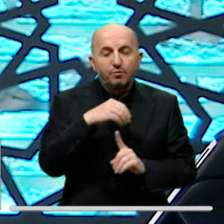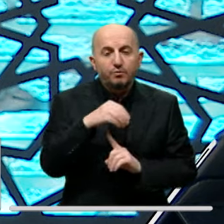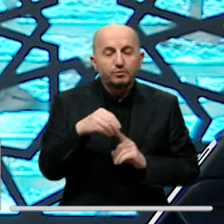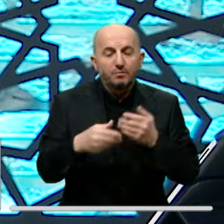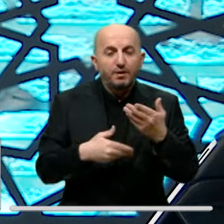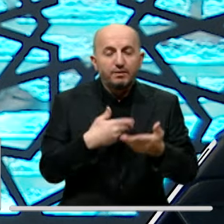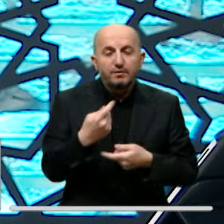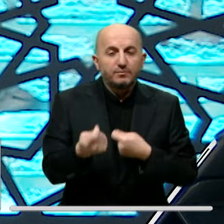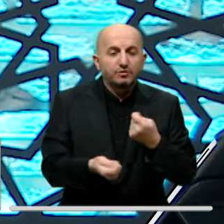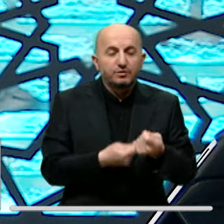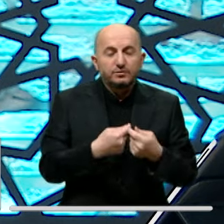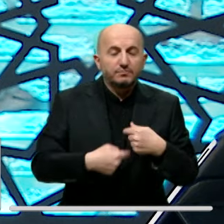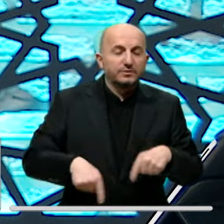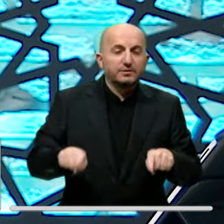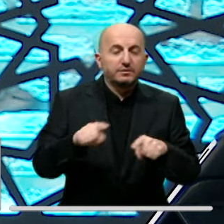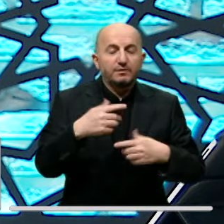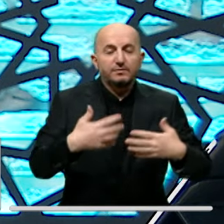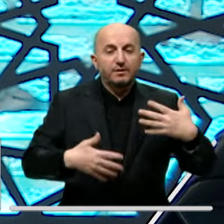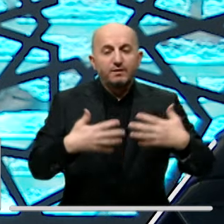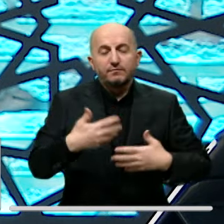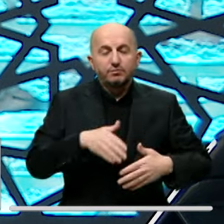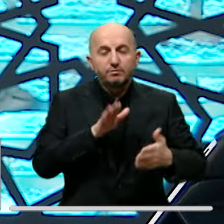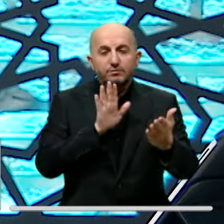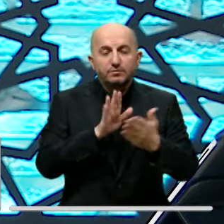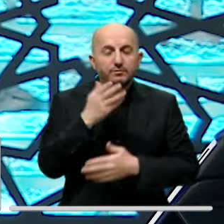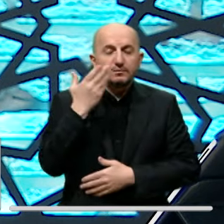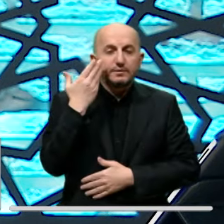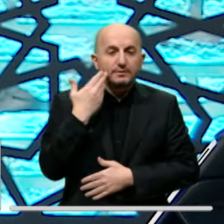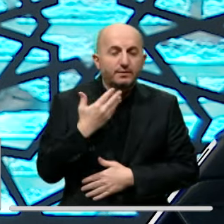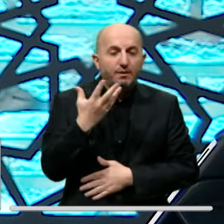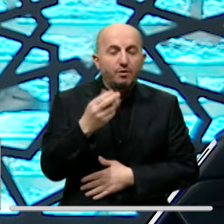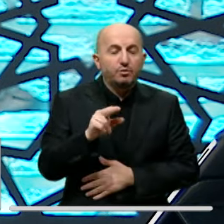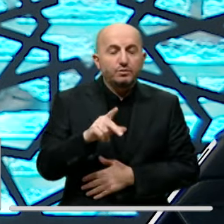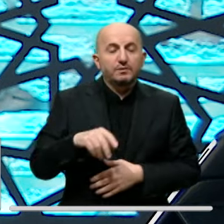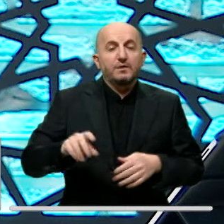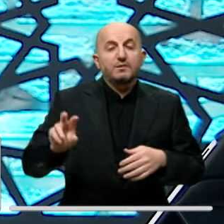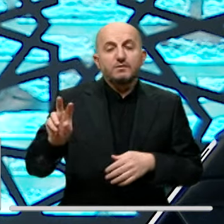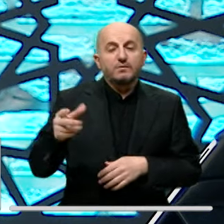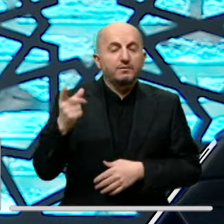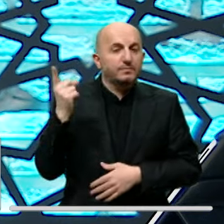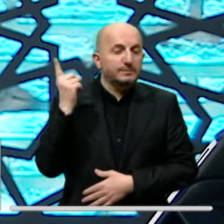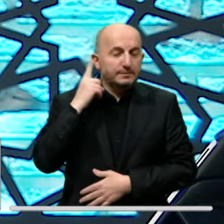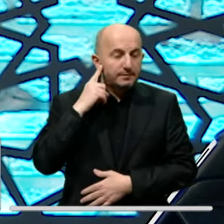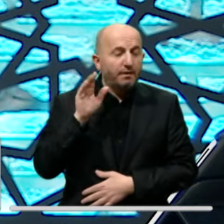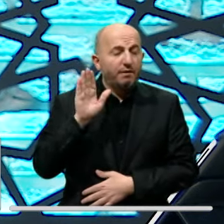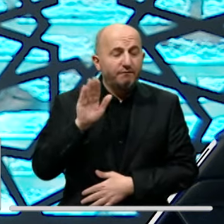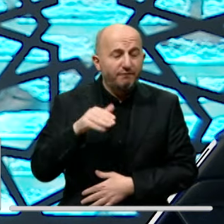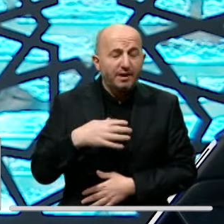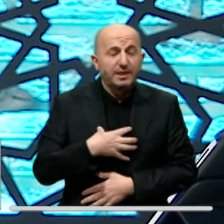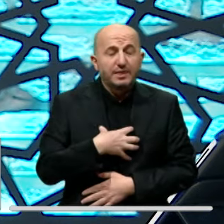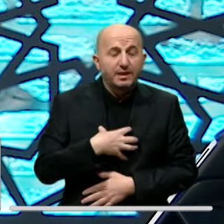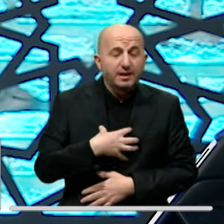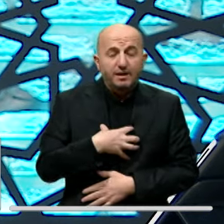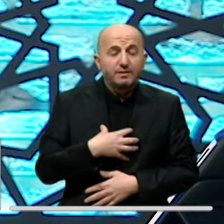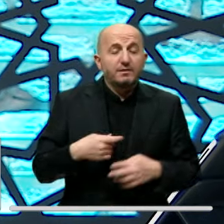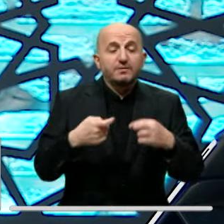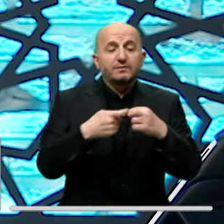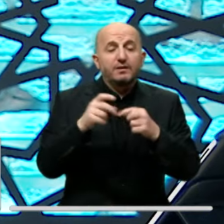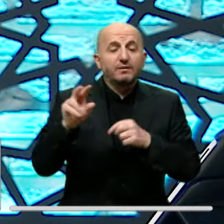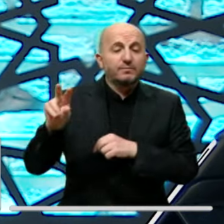gayret ederim. Bizleri televizyonları başında izleyenler olduğu gibi radyoları başında dinleyenler de var. Diyanet Risalet Radyo